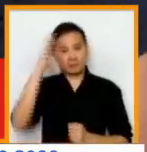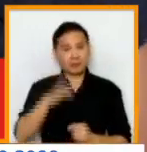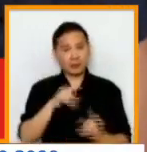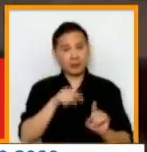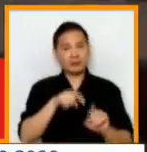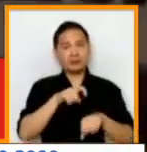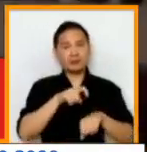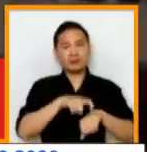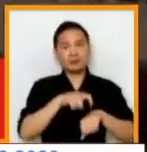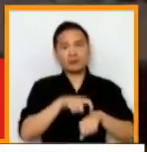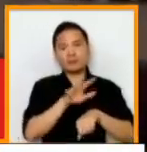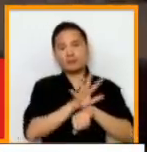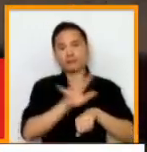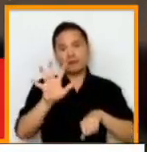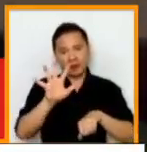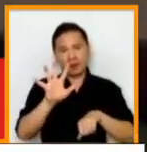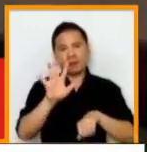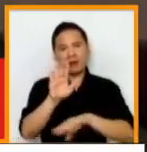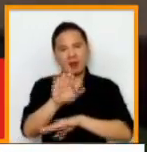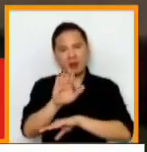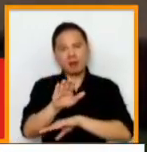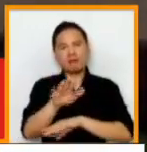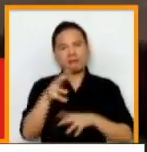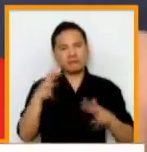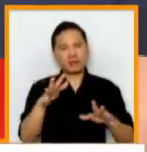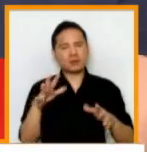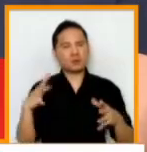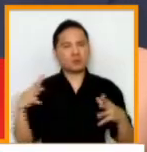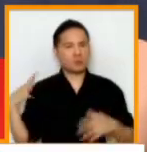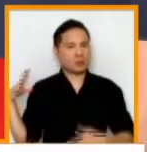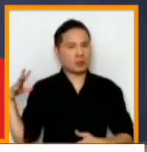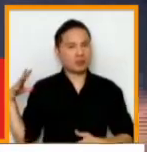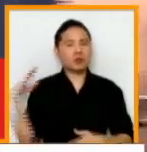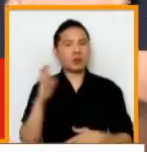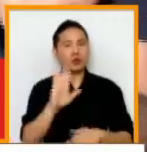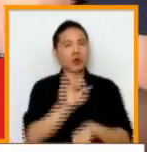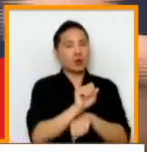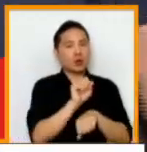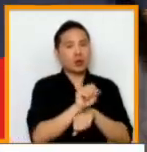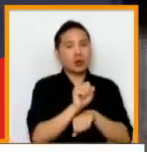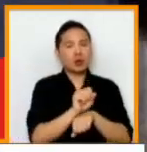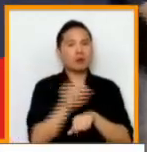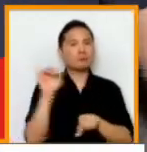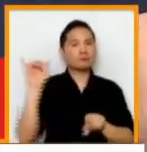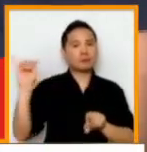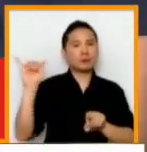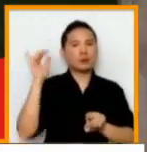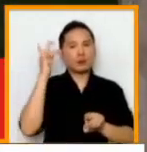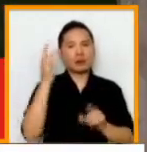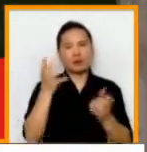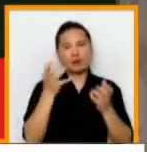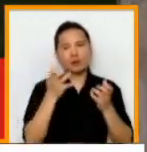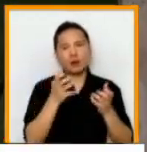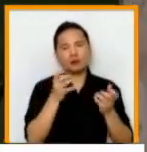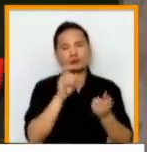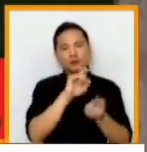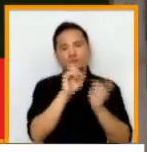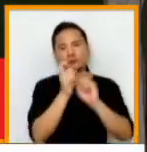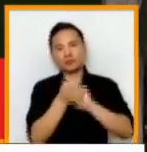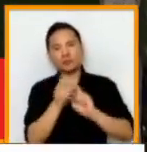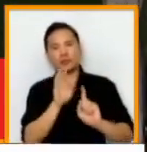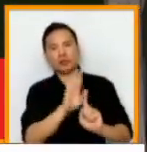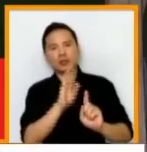na rito. Nag-leave na raw siya sa trabaho ngayong araw para lang makapagpareactivate ng registration records. Sayang naman yun, kung hindi